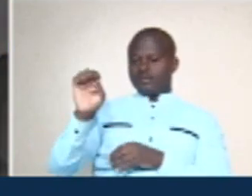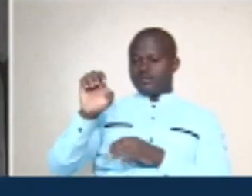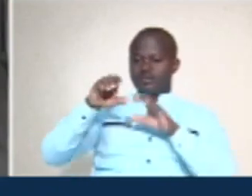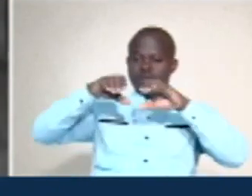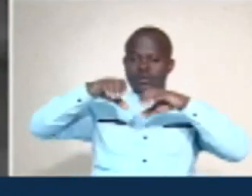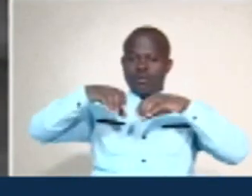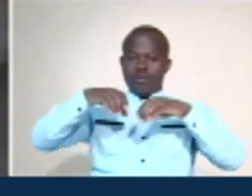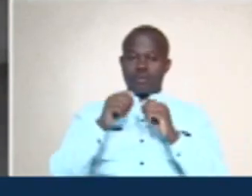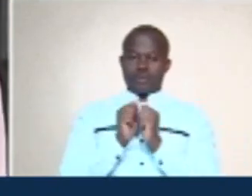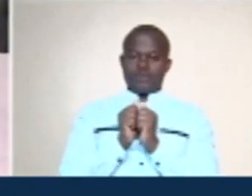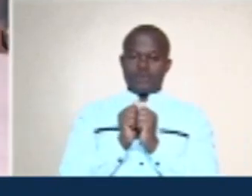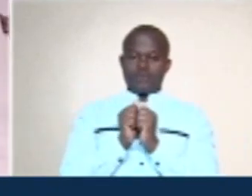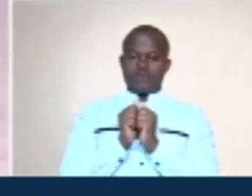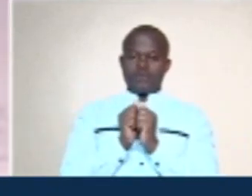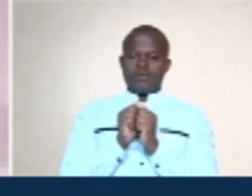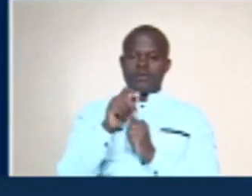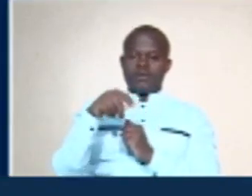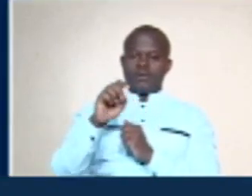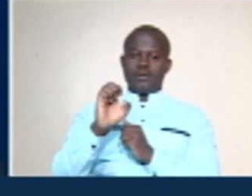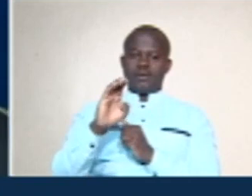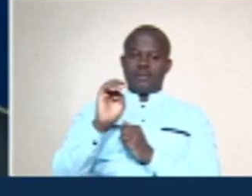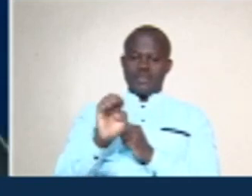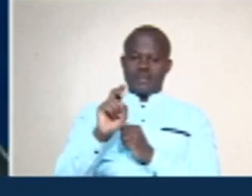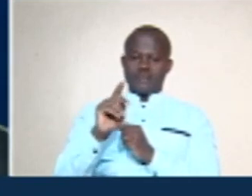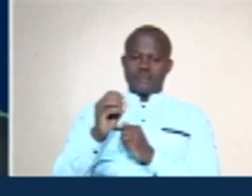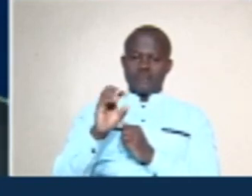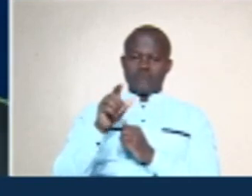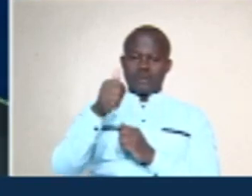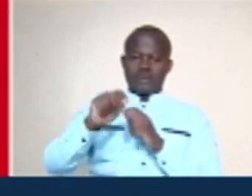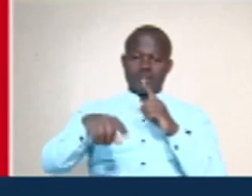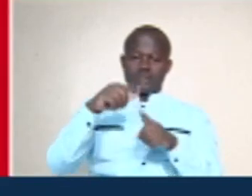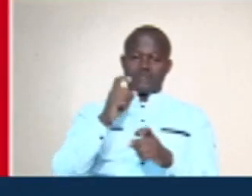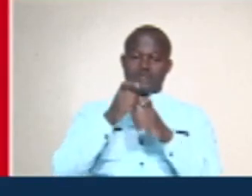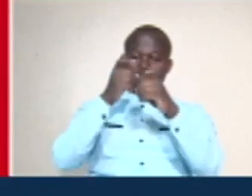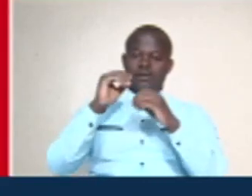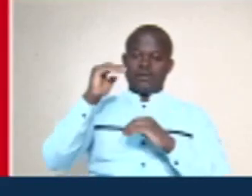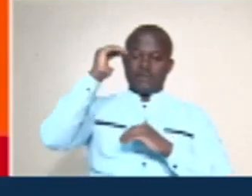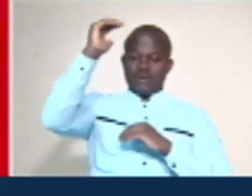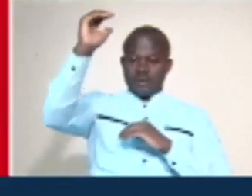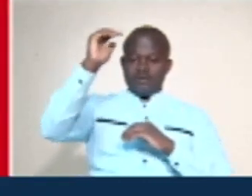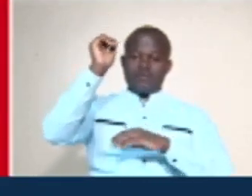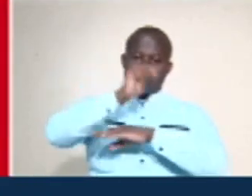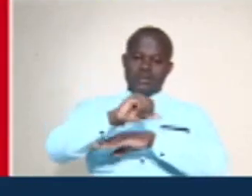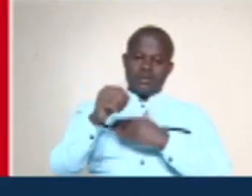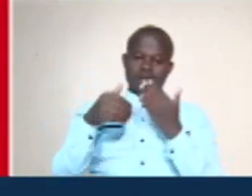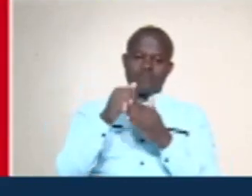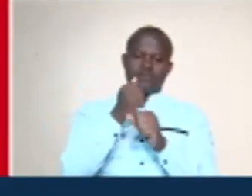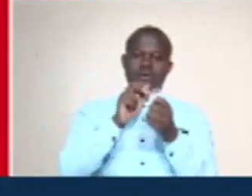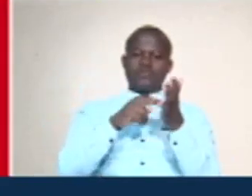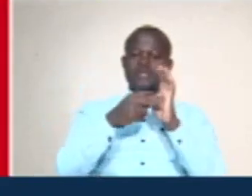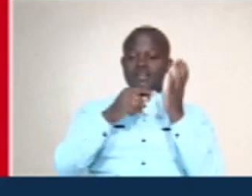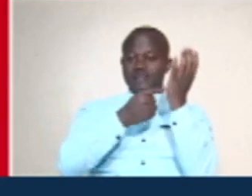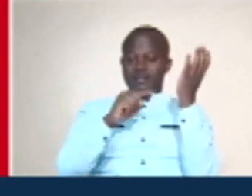ya Congo. Peace Ndori iraguha niyo gukanya igihembo nyamukuru kigenerwa urubyiruko rwahize abandi mu gukora imishinga